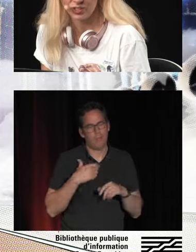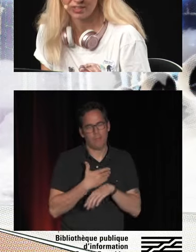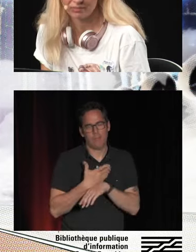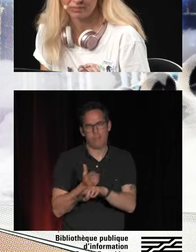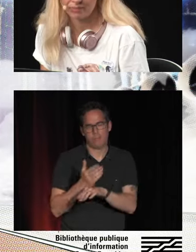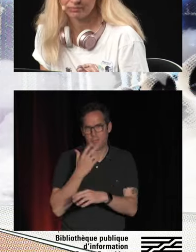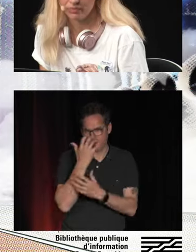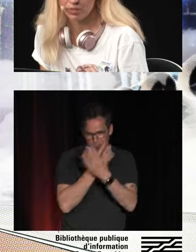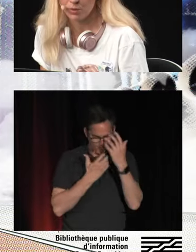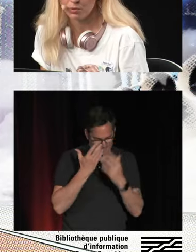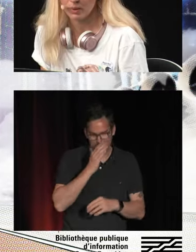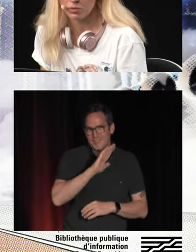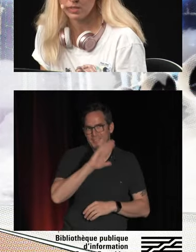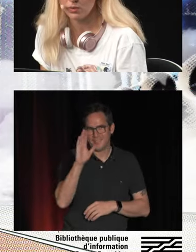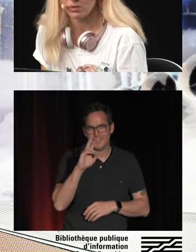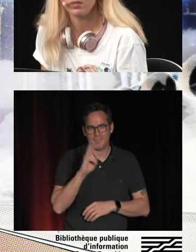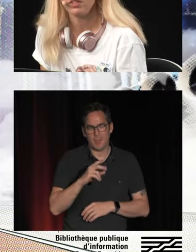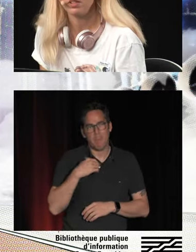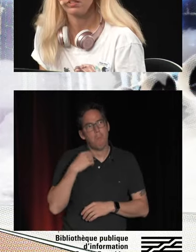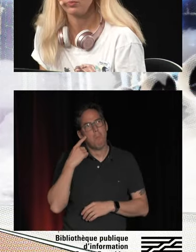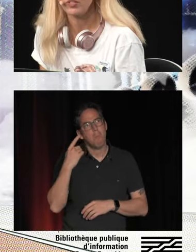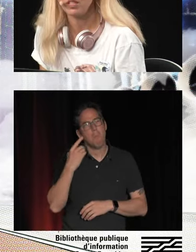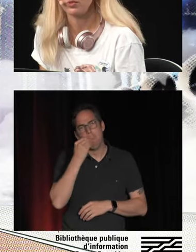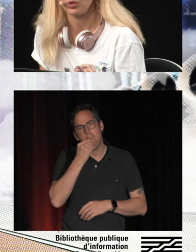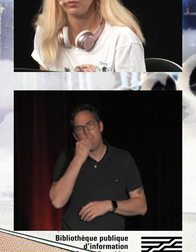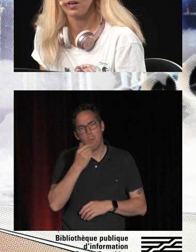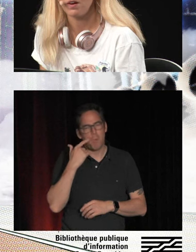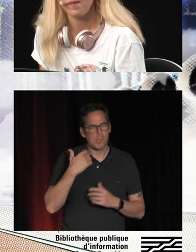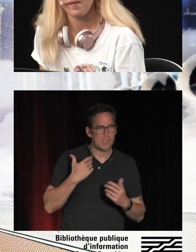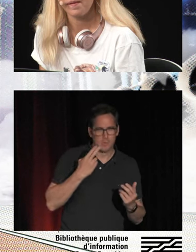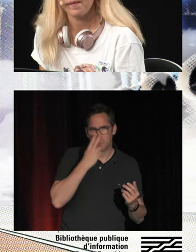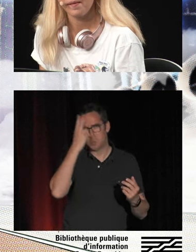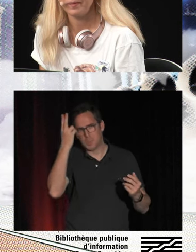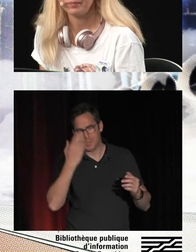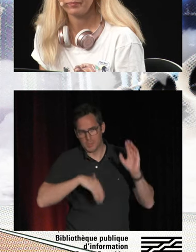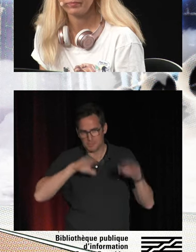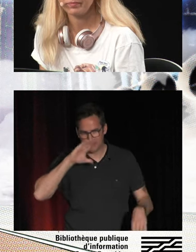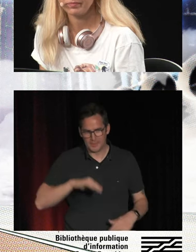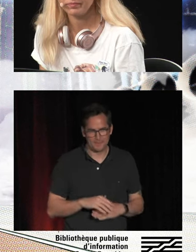aussi chaotique. J'ai un peu présumé de mes skills trop fort.